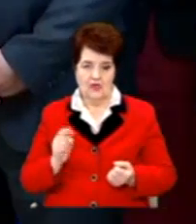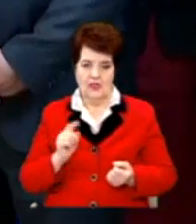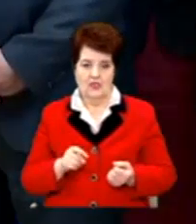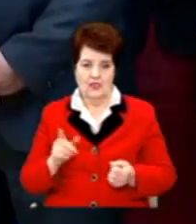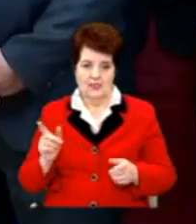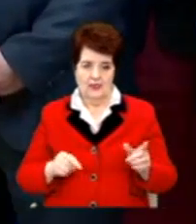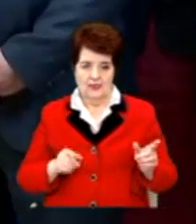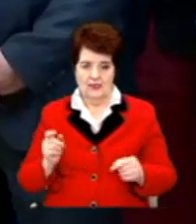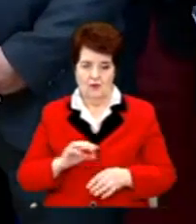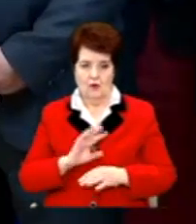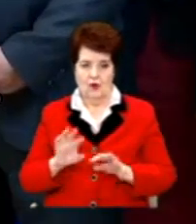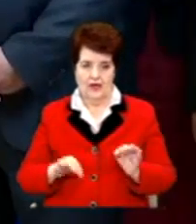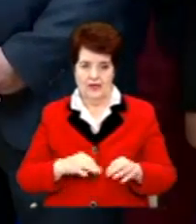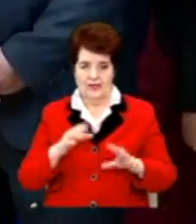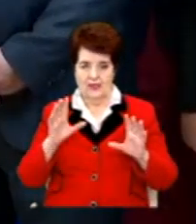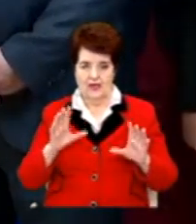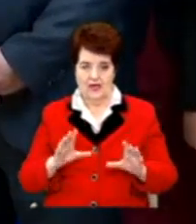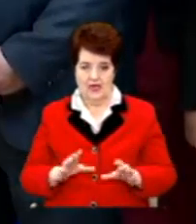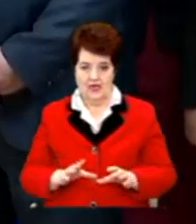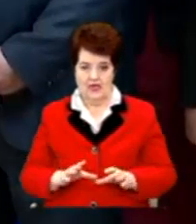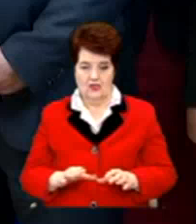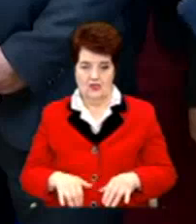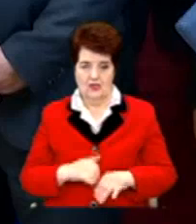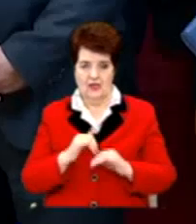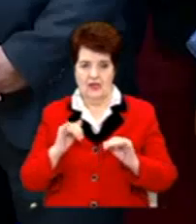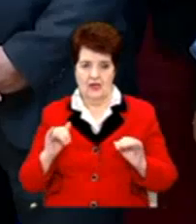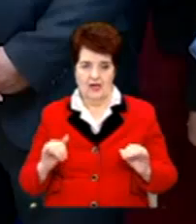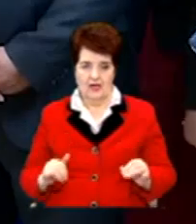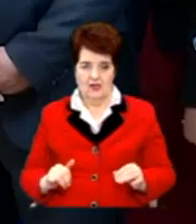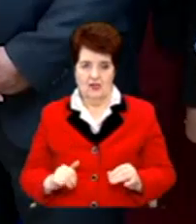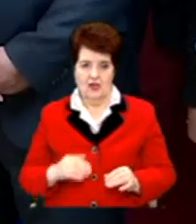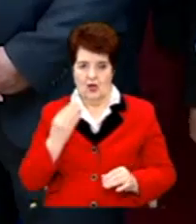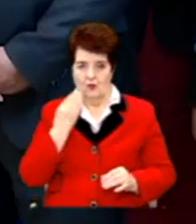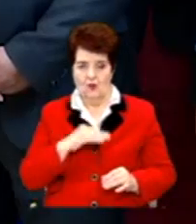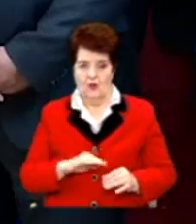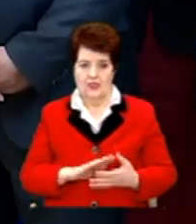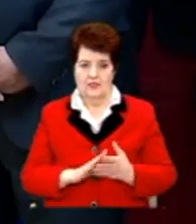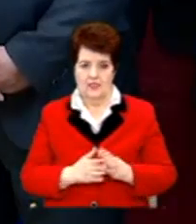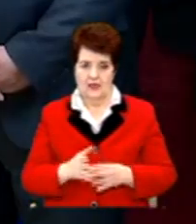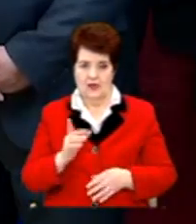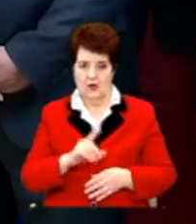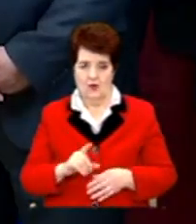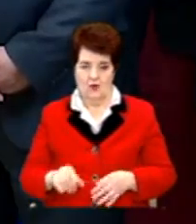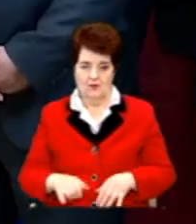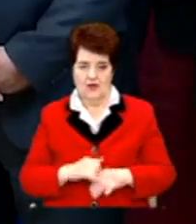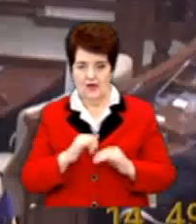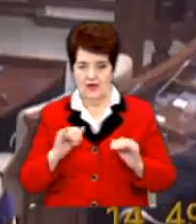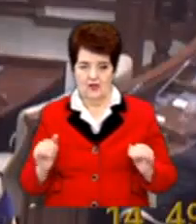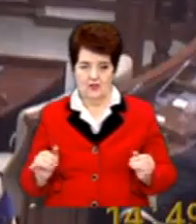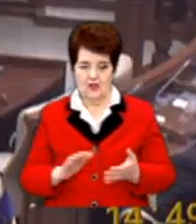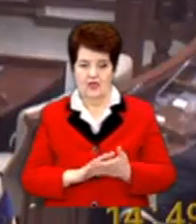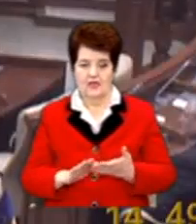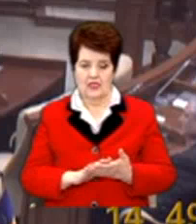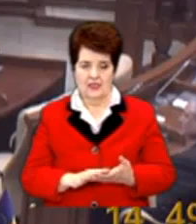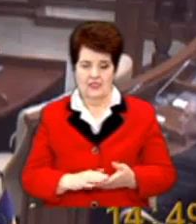sesiune proiecte de lege care să ducă la creșterea bunăstării oamenilor, la creșterea calității vieții.